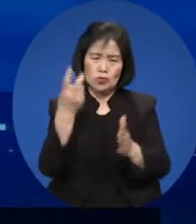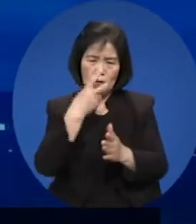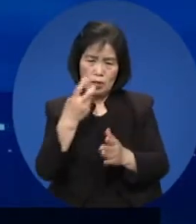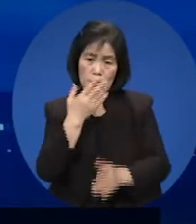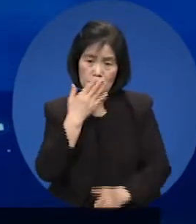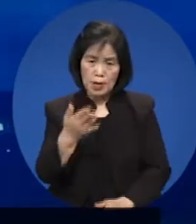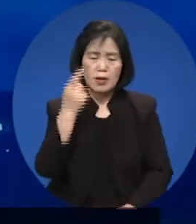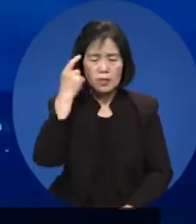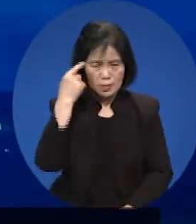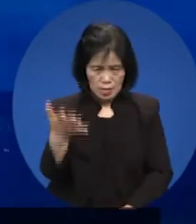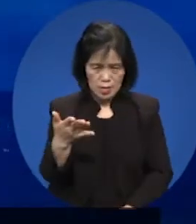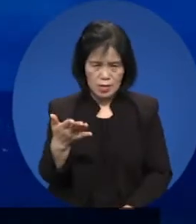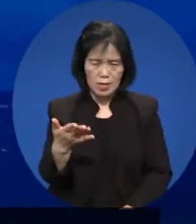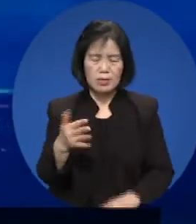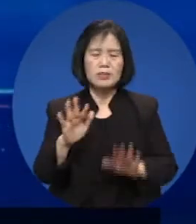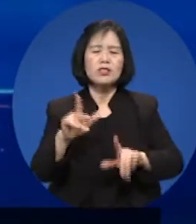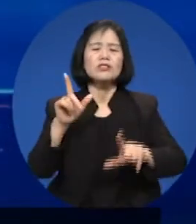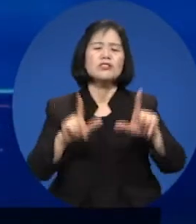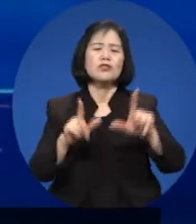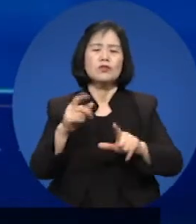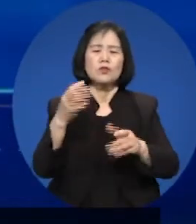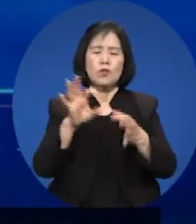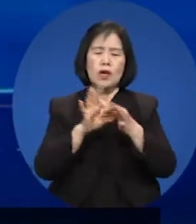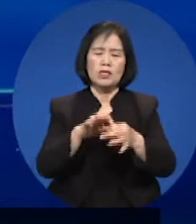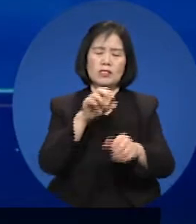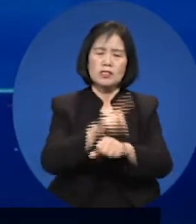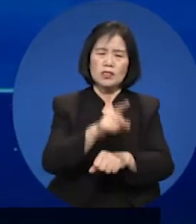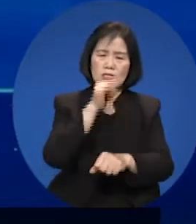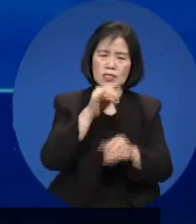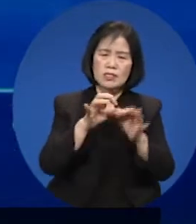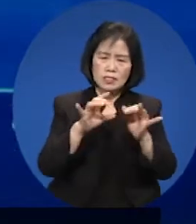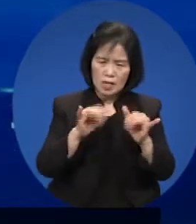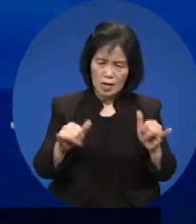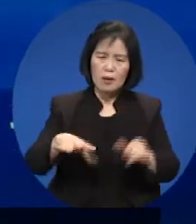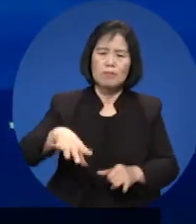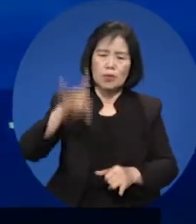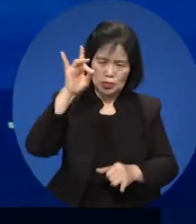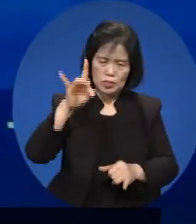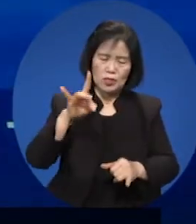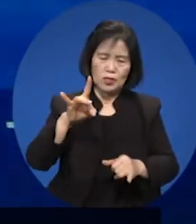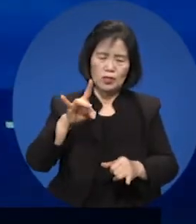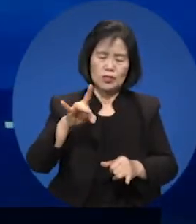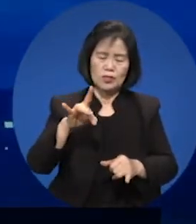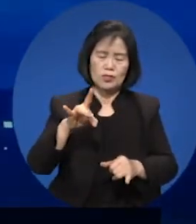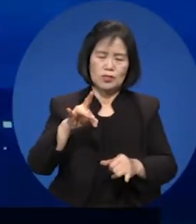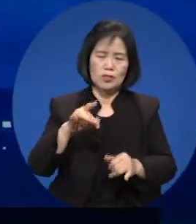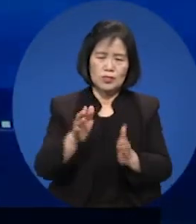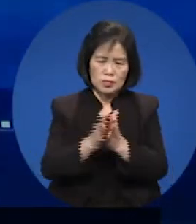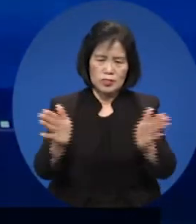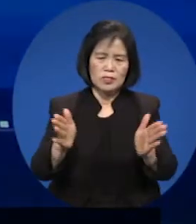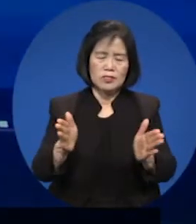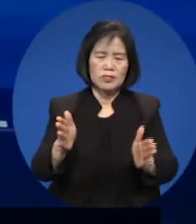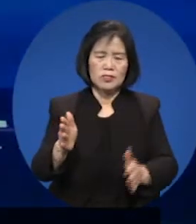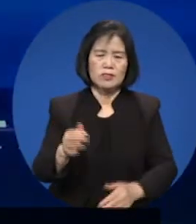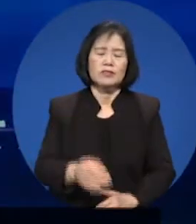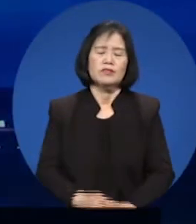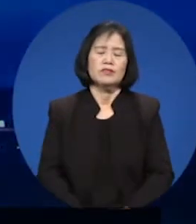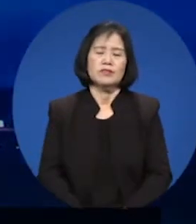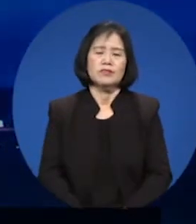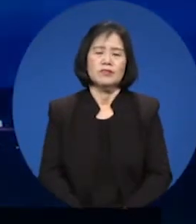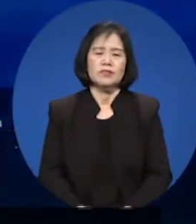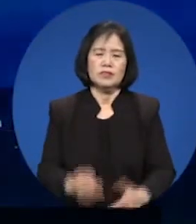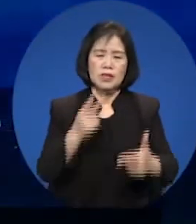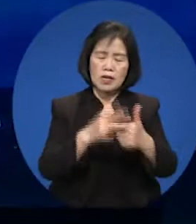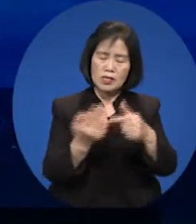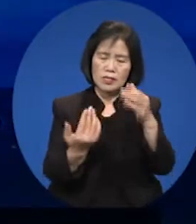가능 하겠느냐 현실적으로 어떤 관련성이 있는 사람부터 먼저 시행하는 게 낫지 않겠느냐 이런 얘기 나오고요 이번 lh 사케 등등을